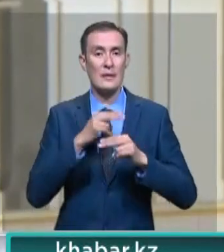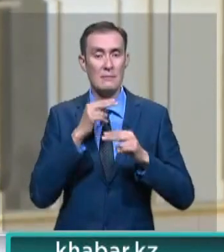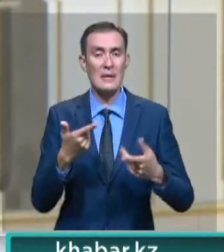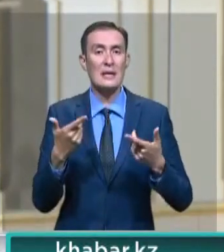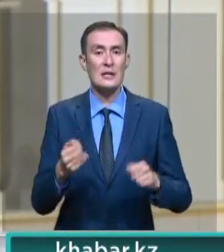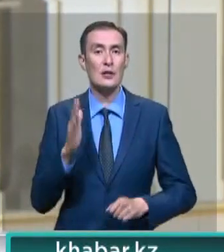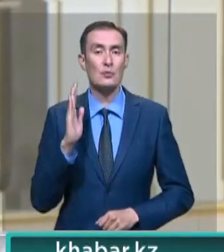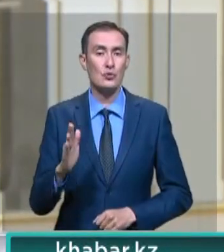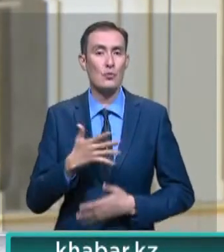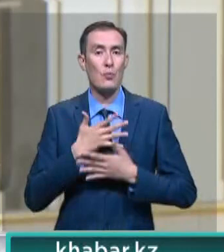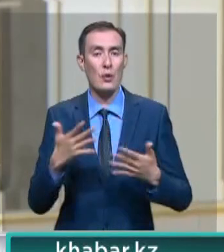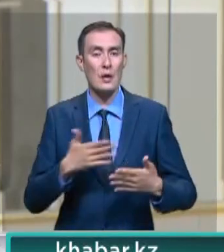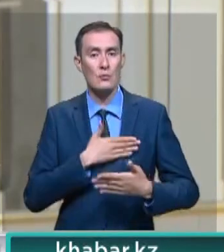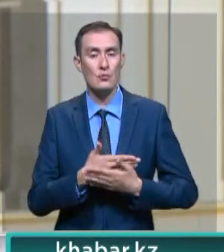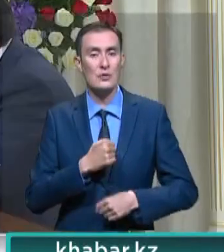где она будет усилена.